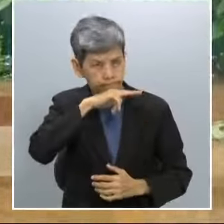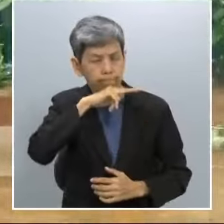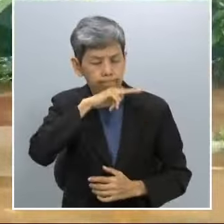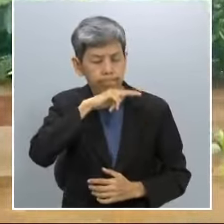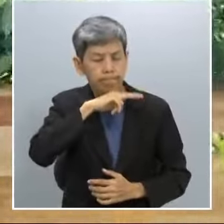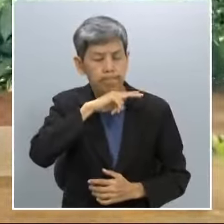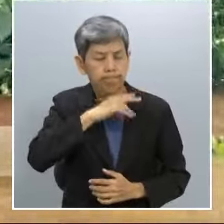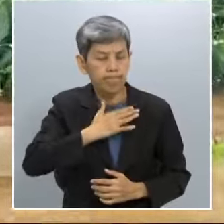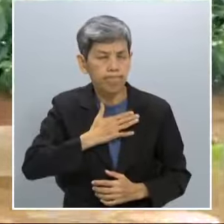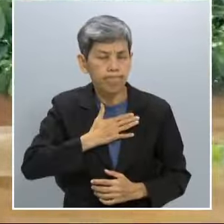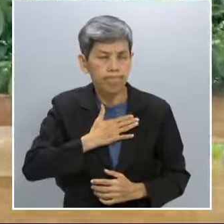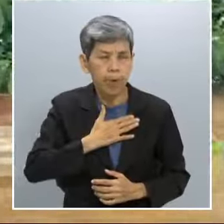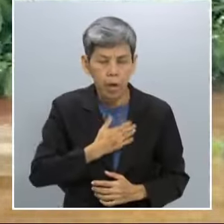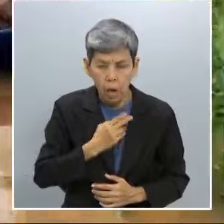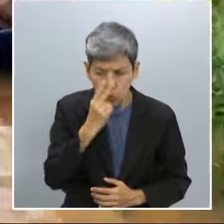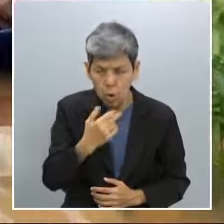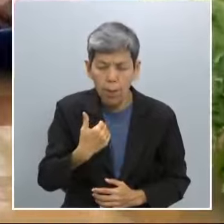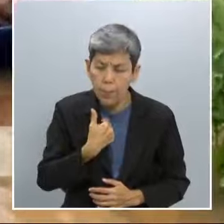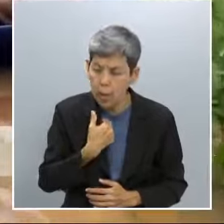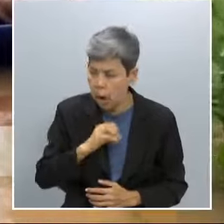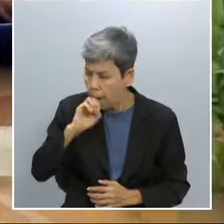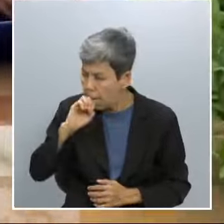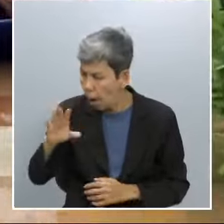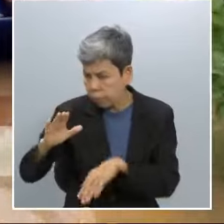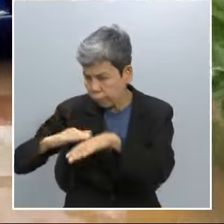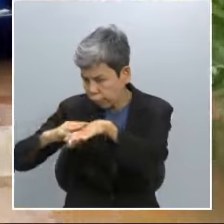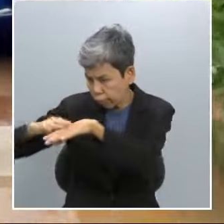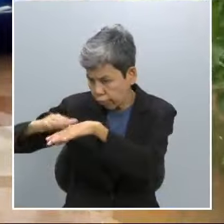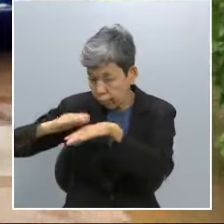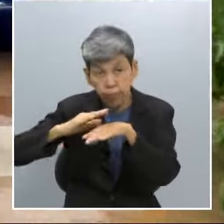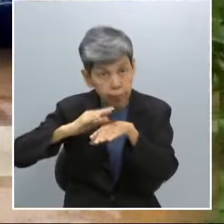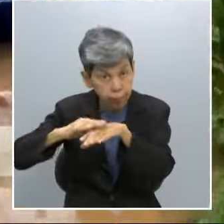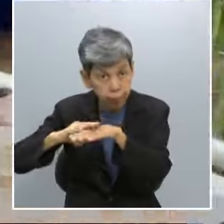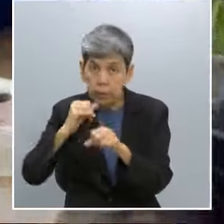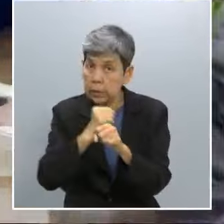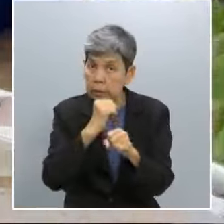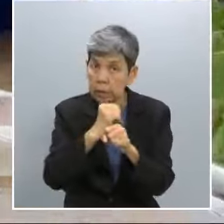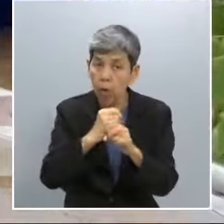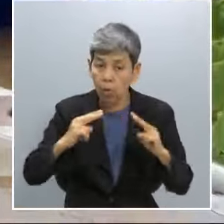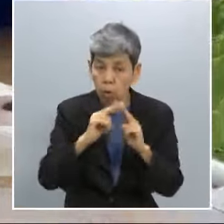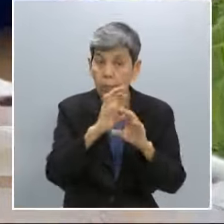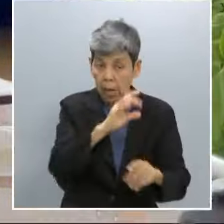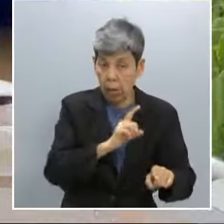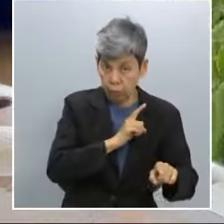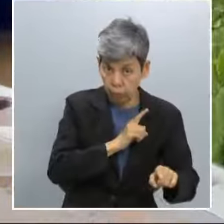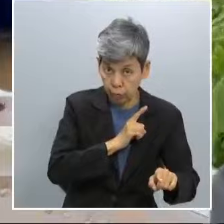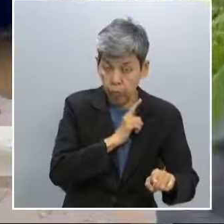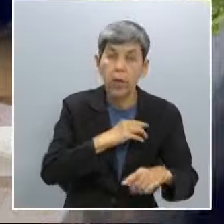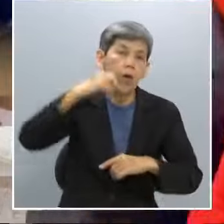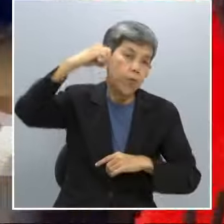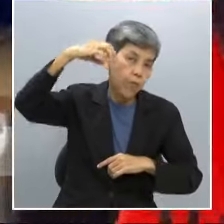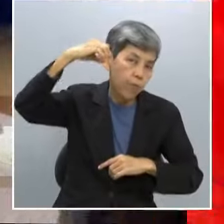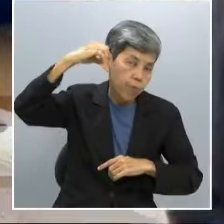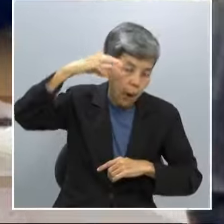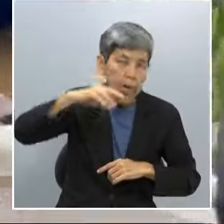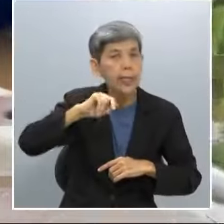านผู้ชมไปถึงก็มีข้อสั่งการตั้งแต่หน่วยงานในสังกัดของกระทรวงมหาดไทยก็คือไฟฟ้าภูมิภาคประ